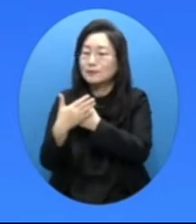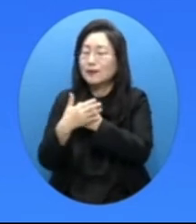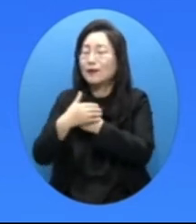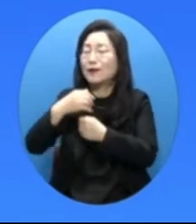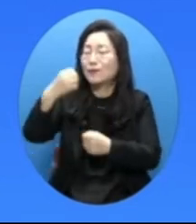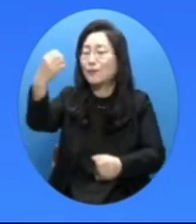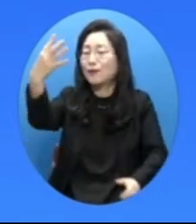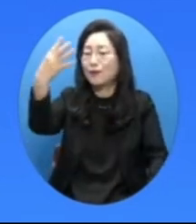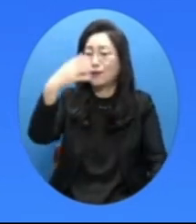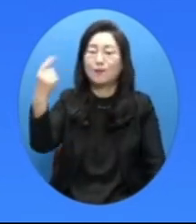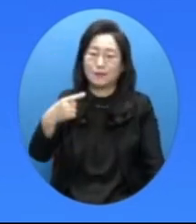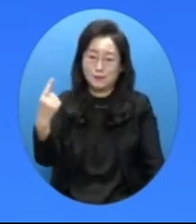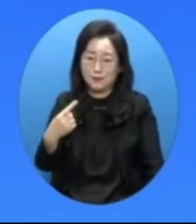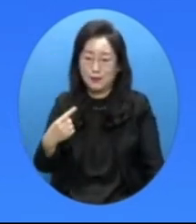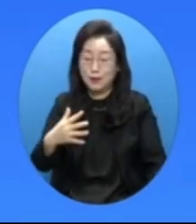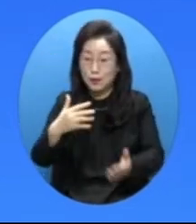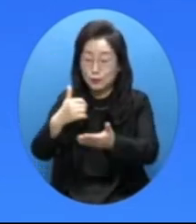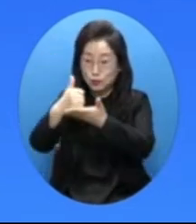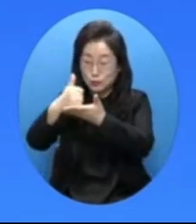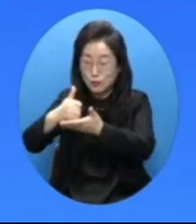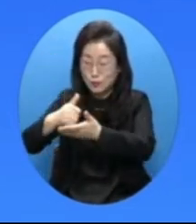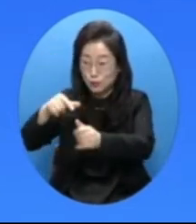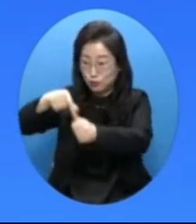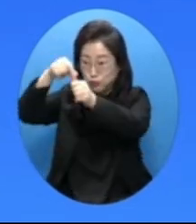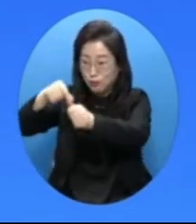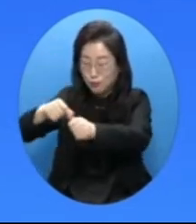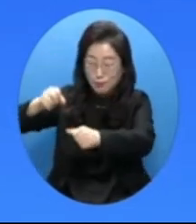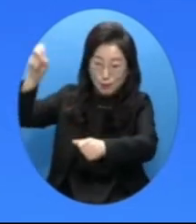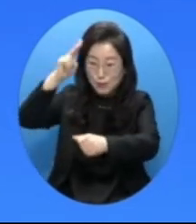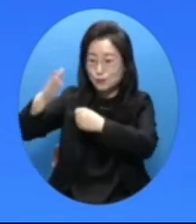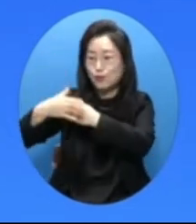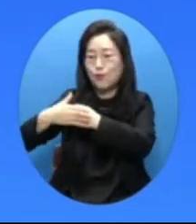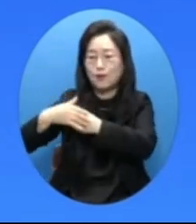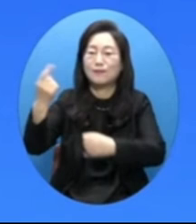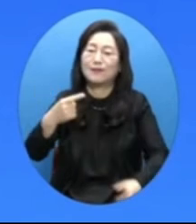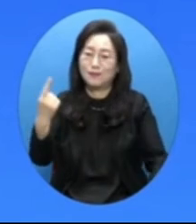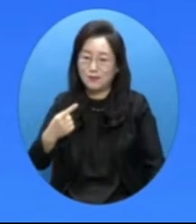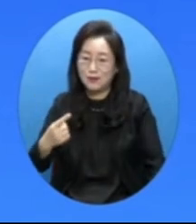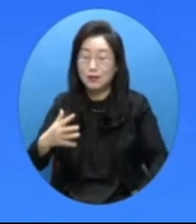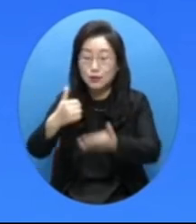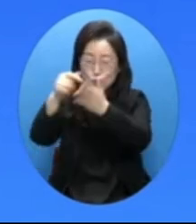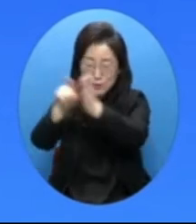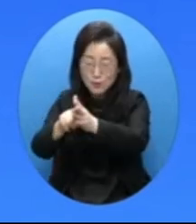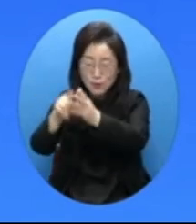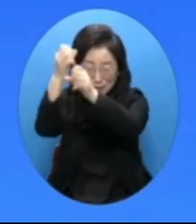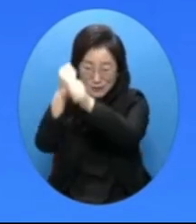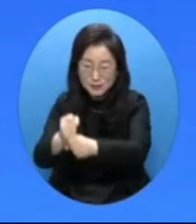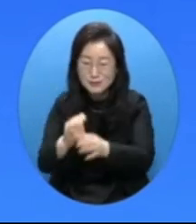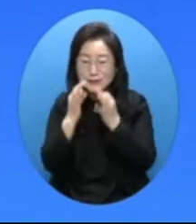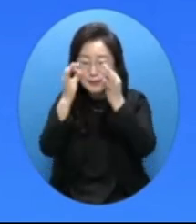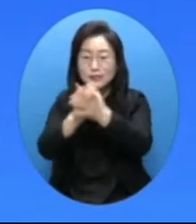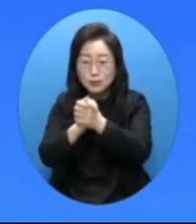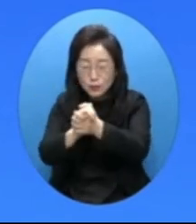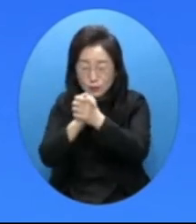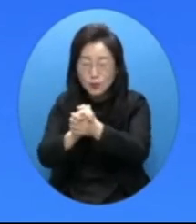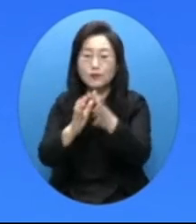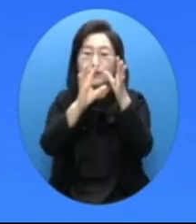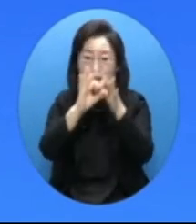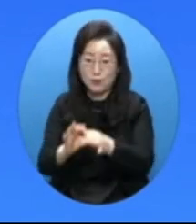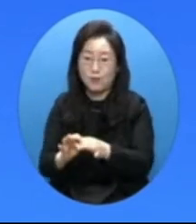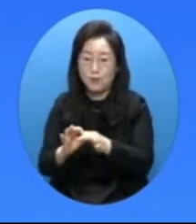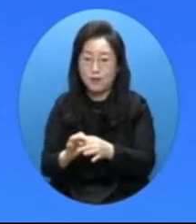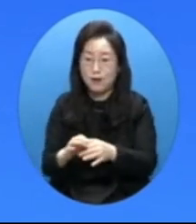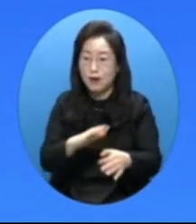임하게 되는 것입니다 하나님의 구원의 종결의 갑자기 우리에게 임하게 되는 것입니다 우리가 주님 앞에 믿고 의지하고 간절히 기도하고 또 기도하고 또 기도하면